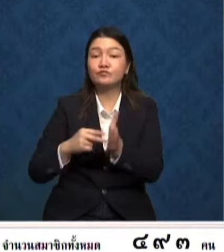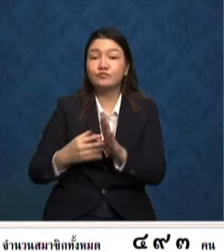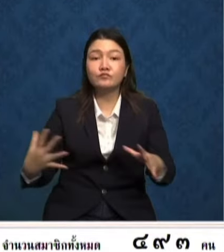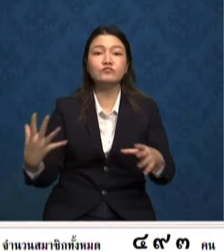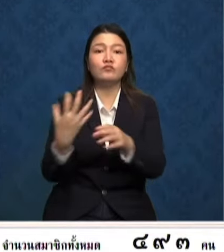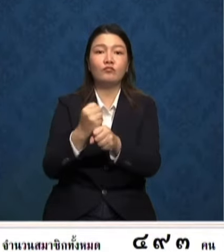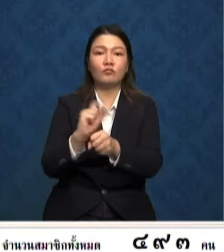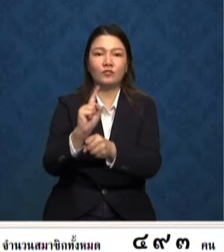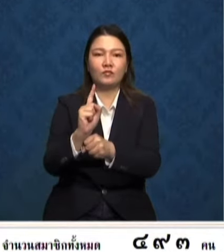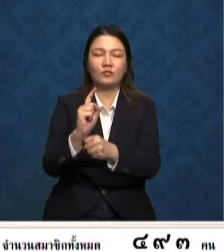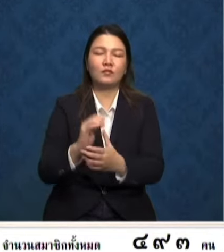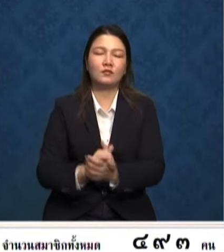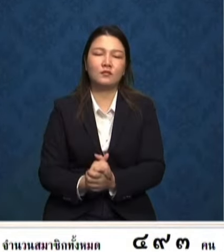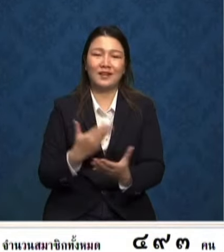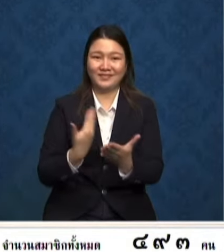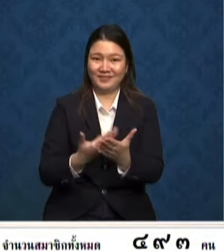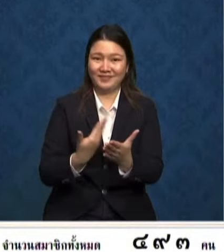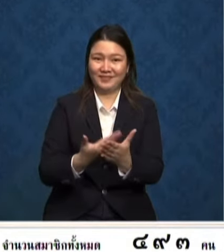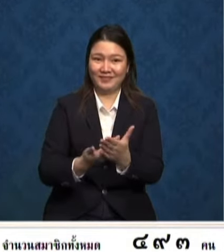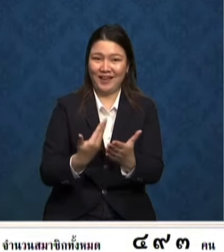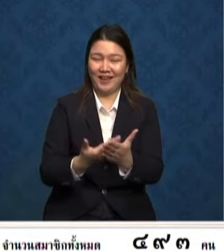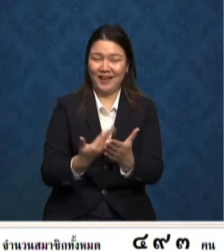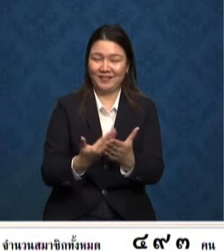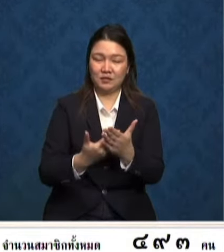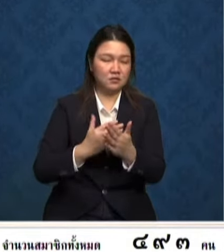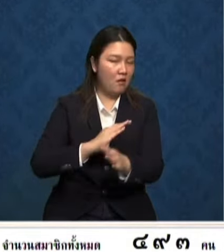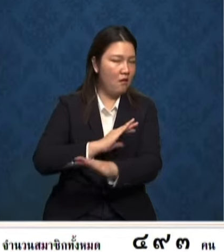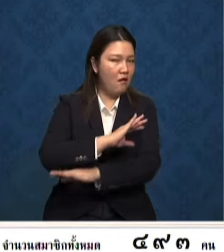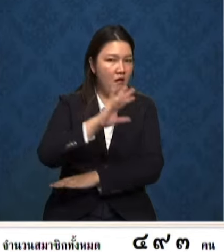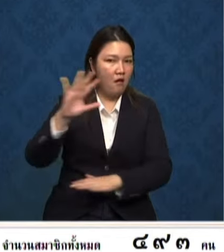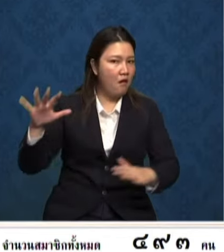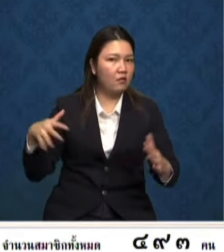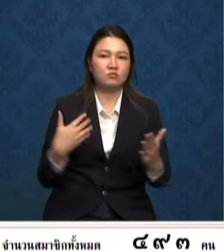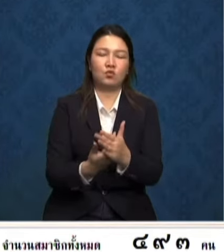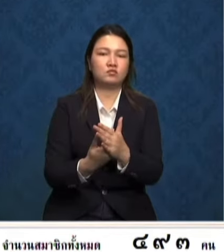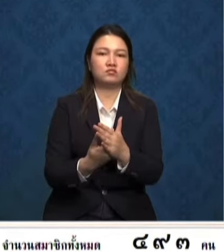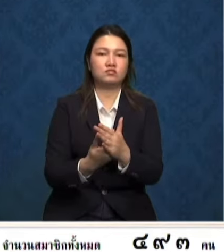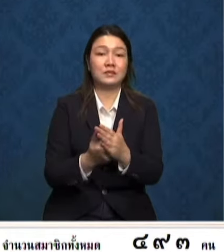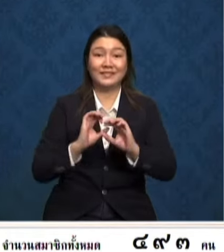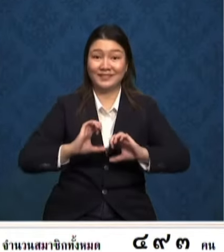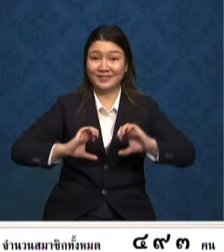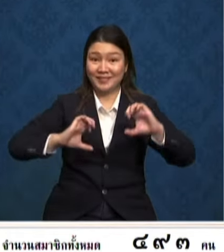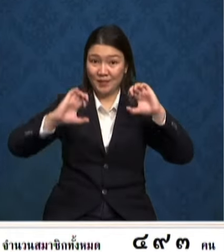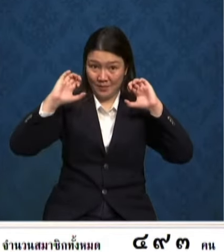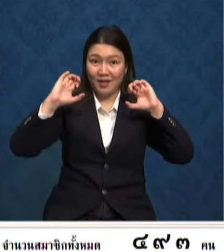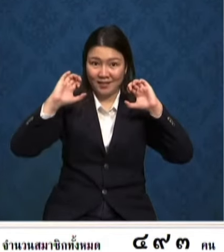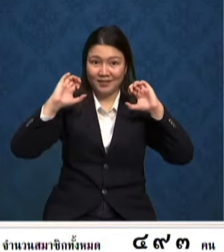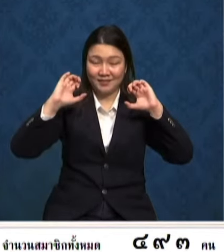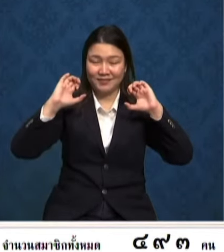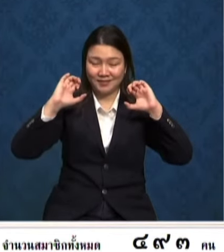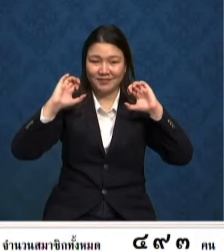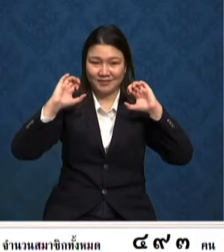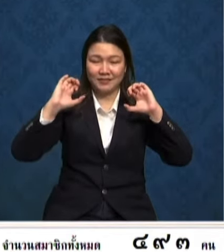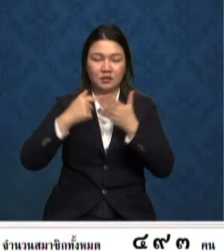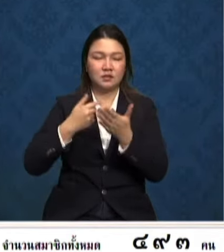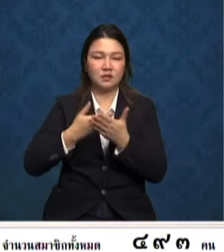คือเงินทุกบาททุกสตางค์ของรัฐบาลที่จะดำเนินการผ่านงบประม